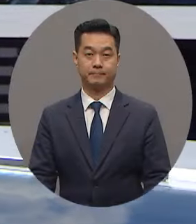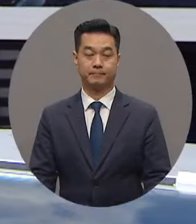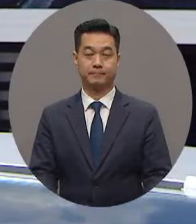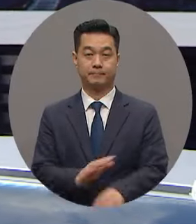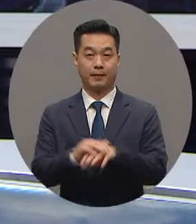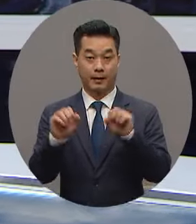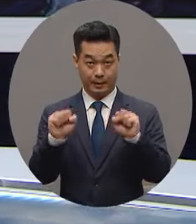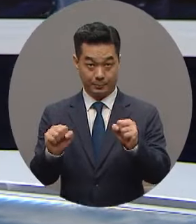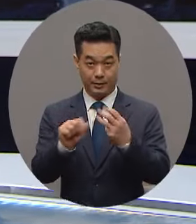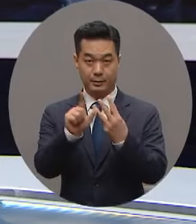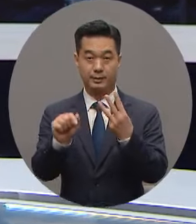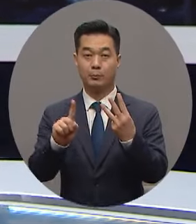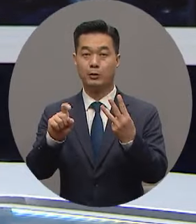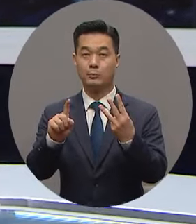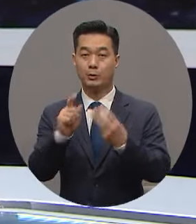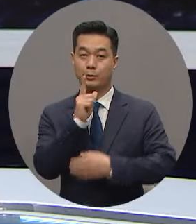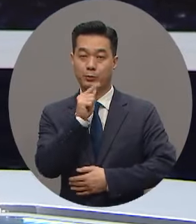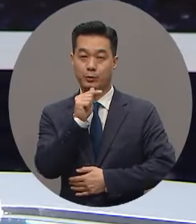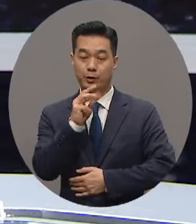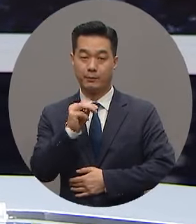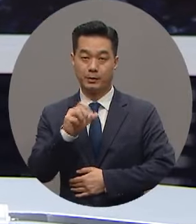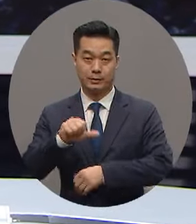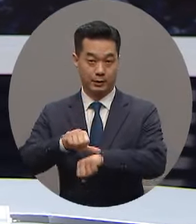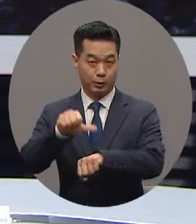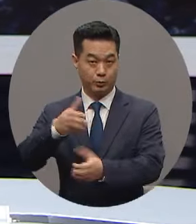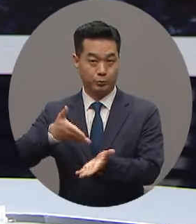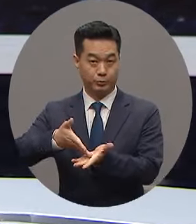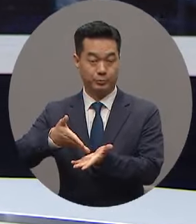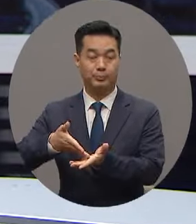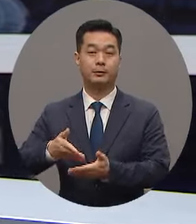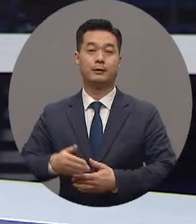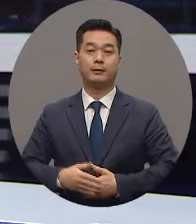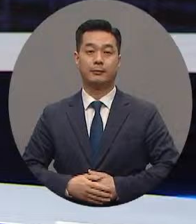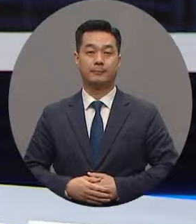안녕하십니까 3월 11일 월요일 MBC 5시